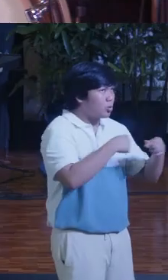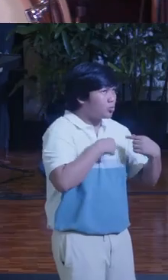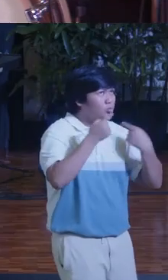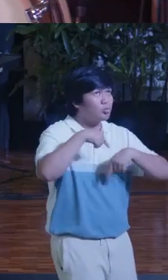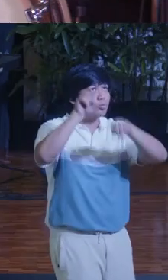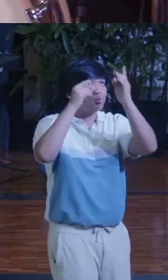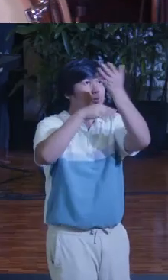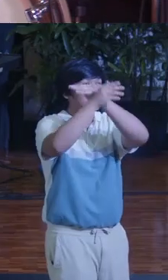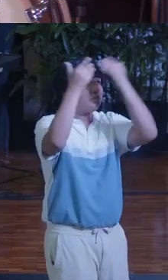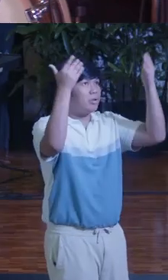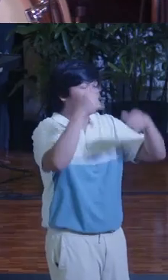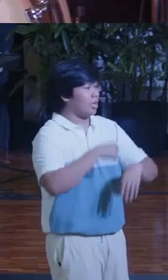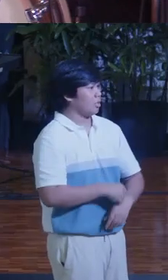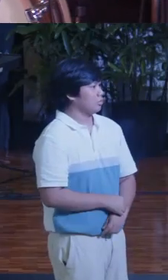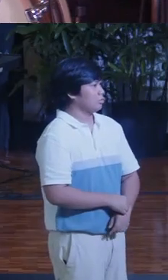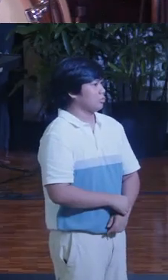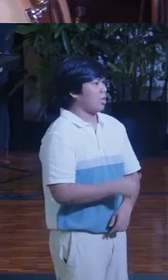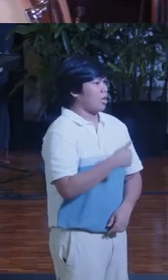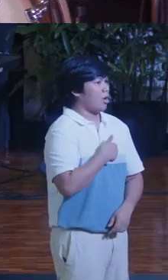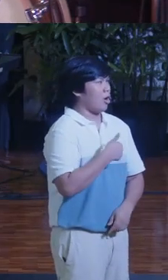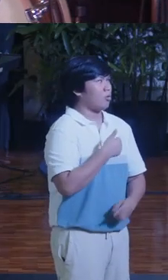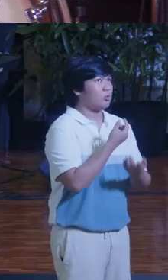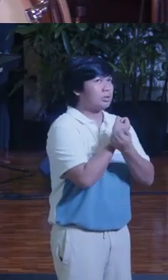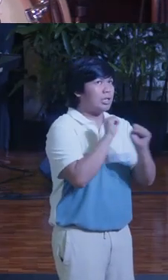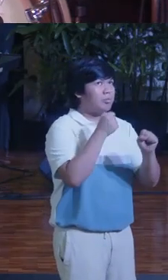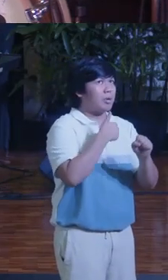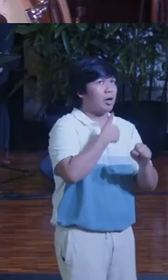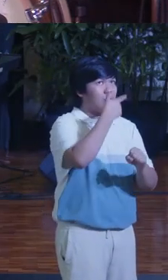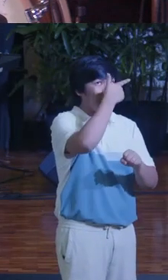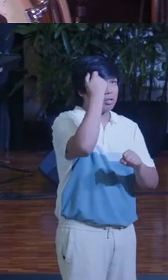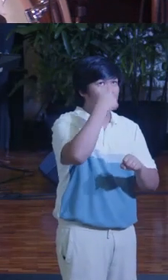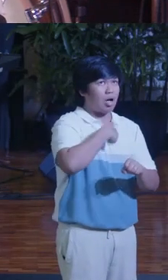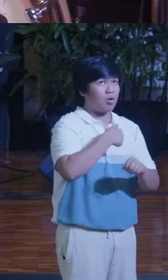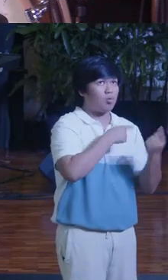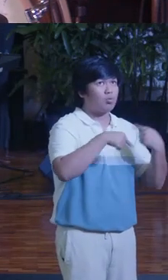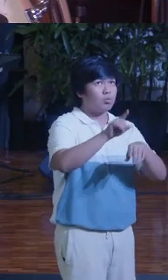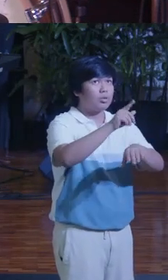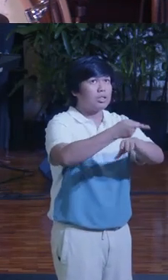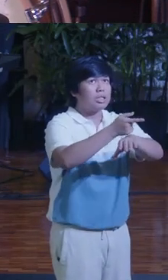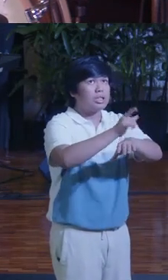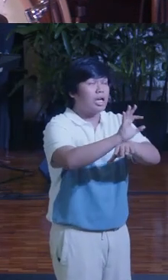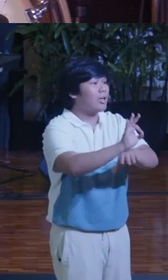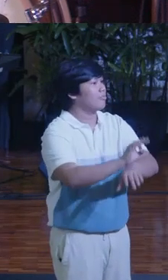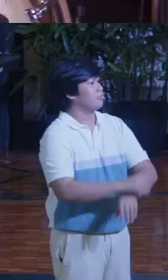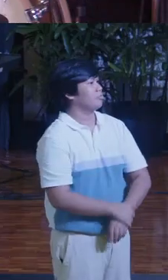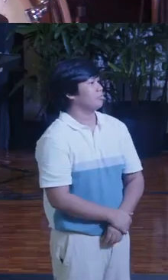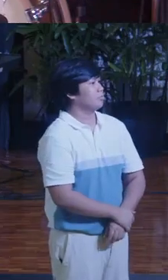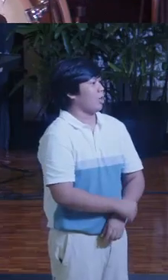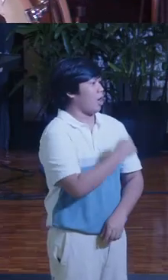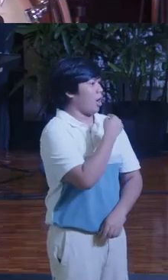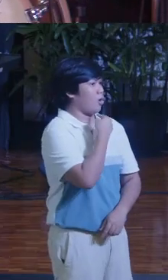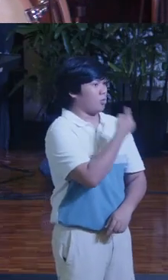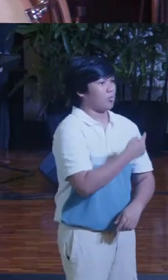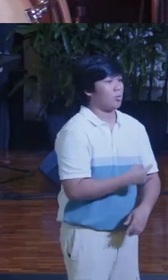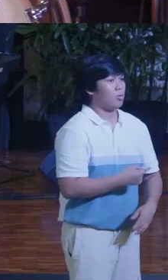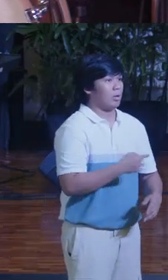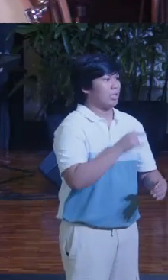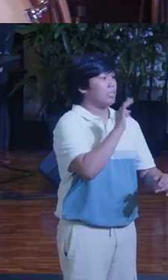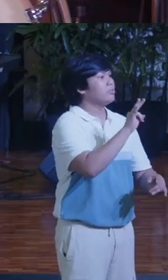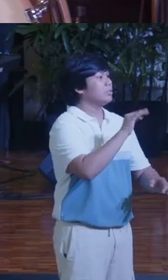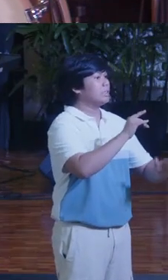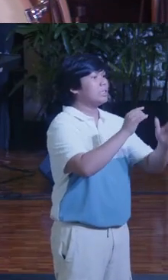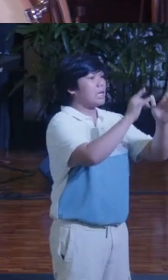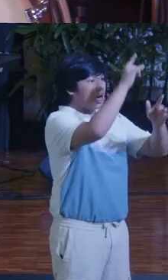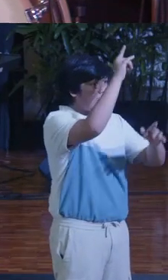para maka-earn ng brownie points, para pagdating sa araw ng paghuhukom, pagbukas ng aklat